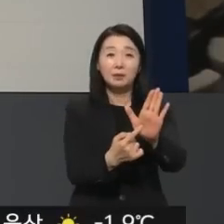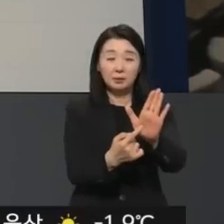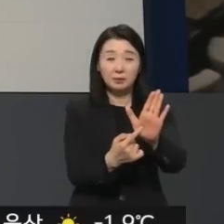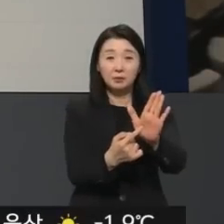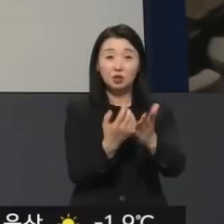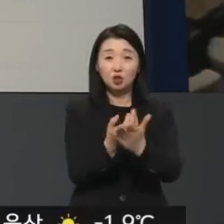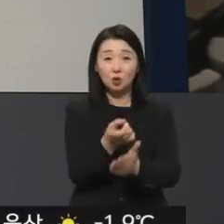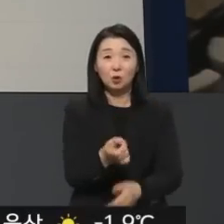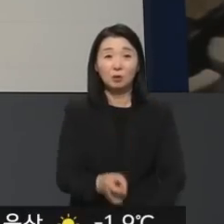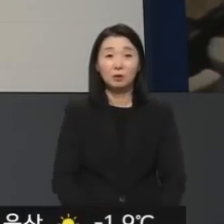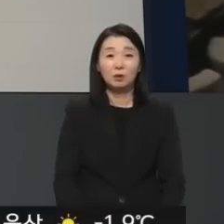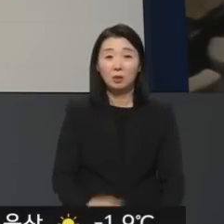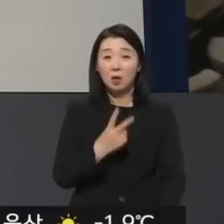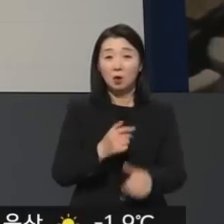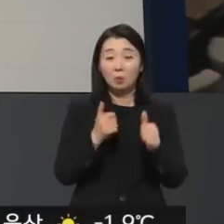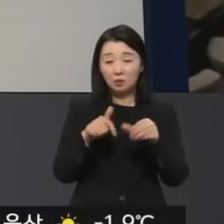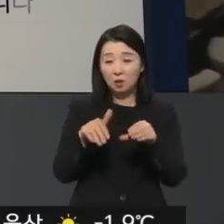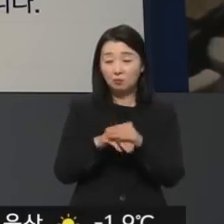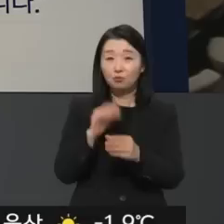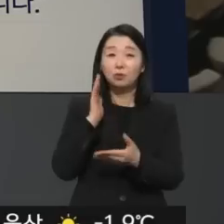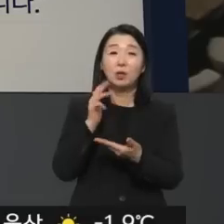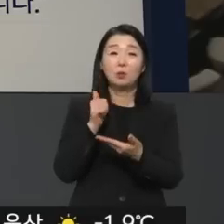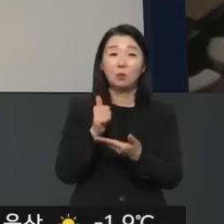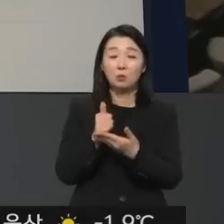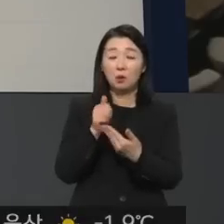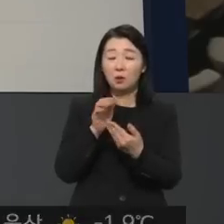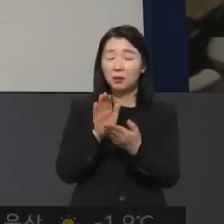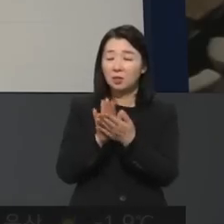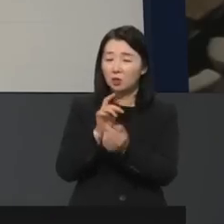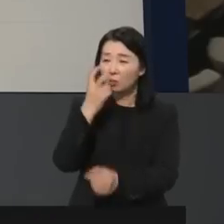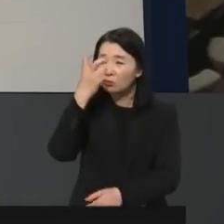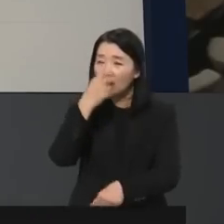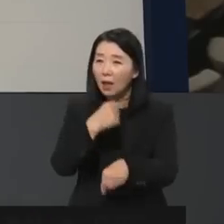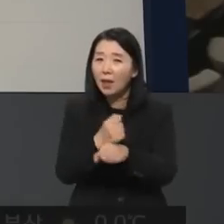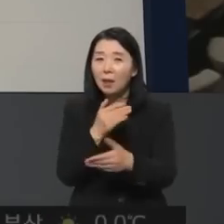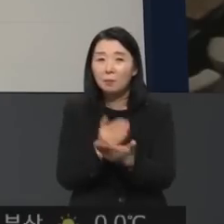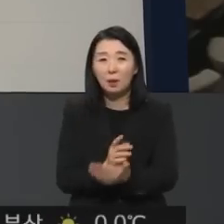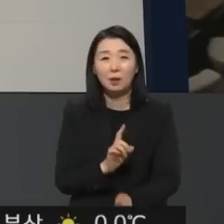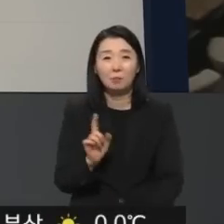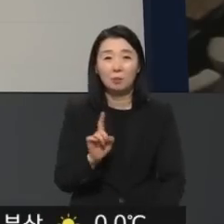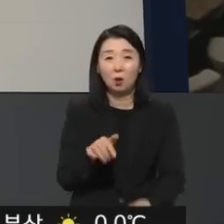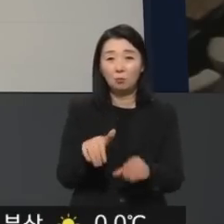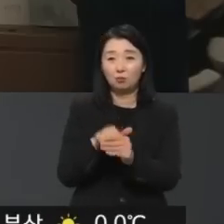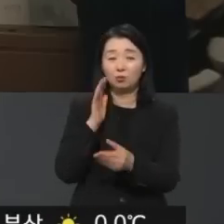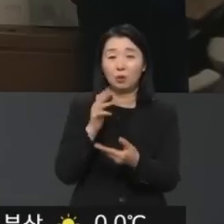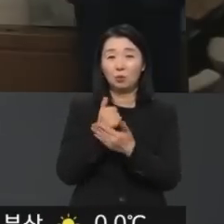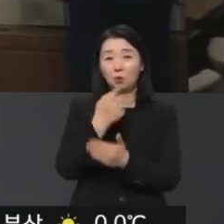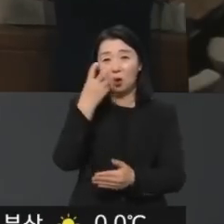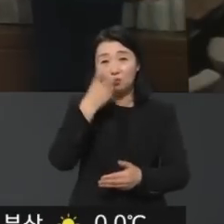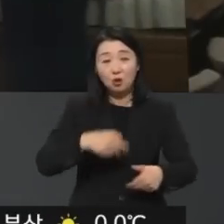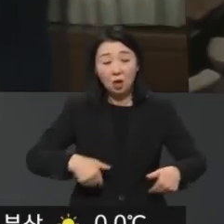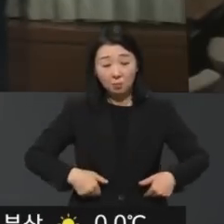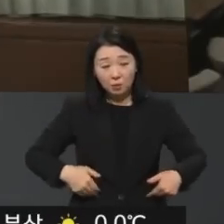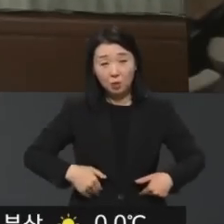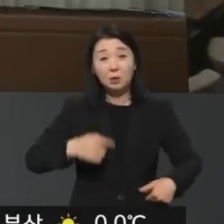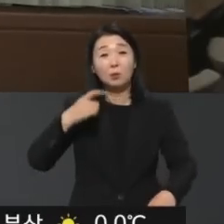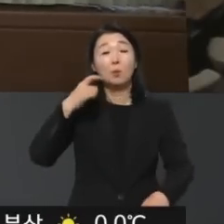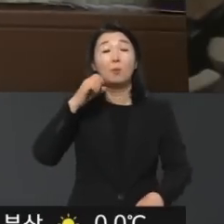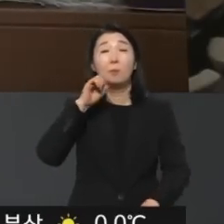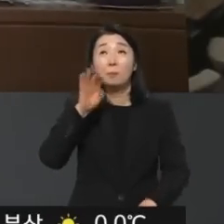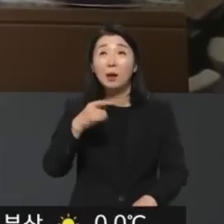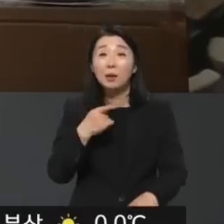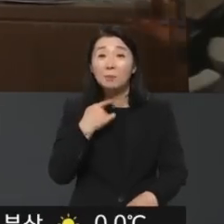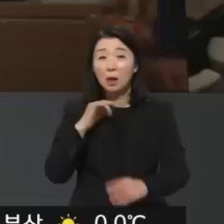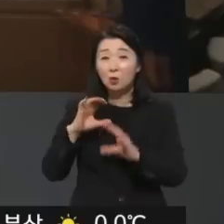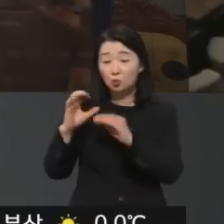근거로 들었는데요. 검찰은 문 전 대통령 직접 수사하게 될까요? 앞서 문 전 대통령의 수사가 필요하다고 주장을 했던